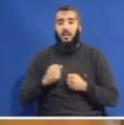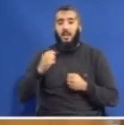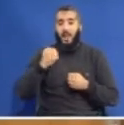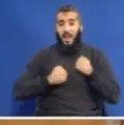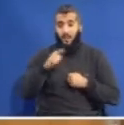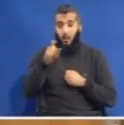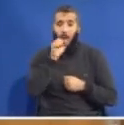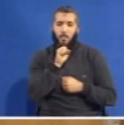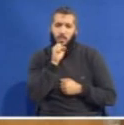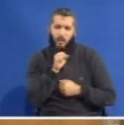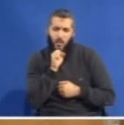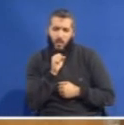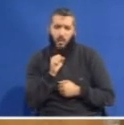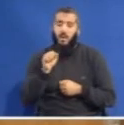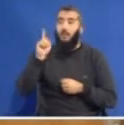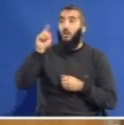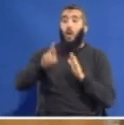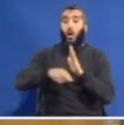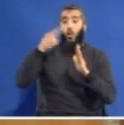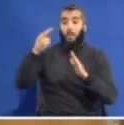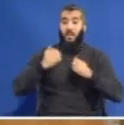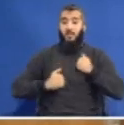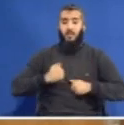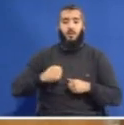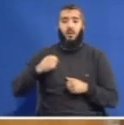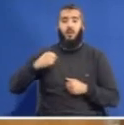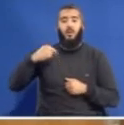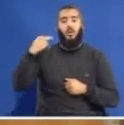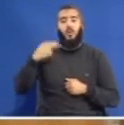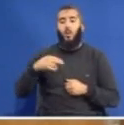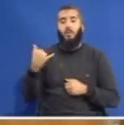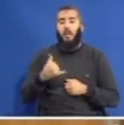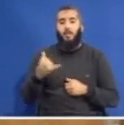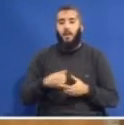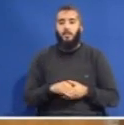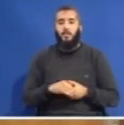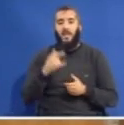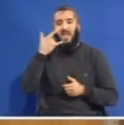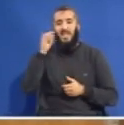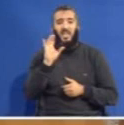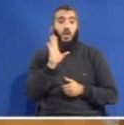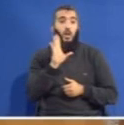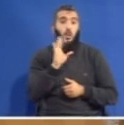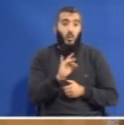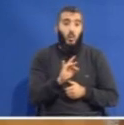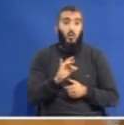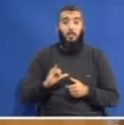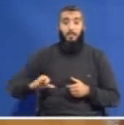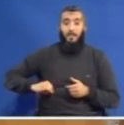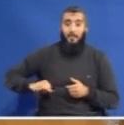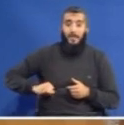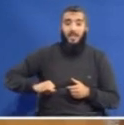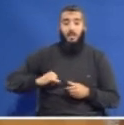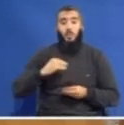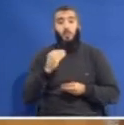إنما يطالب بالوضوء، معناها لأن مس العورة من نواقض الوضوء، سواء